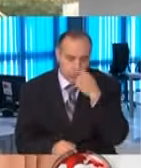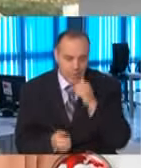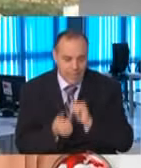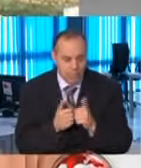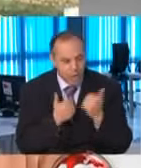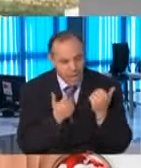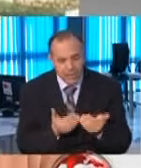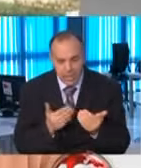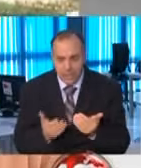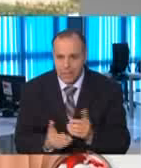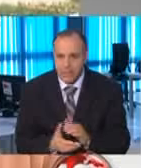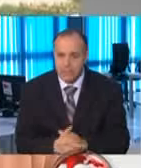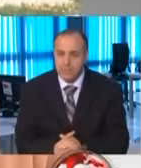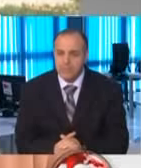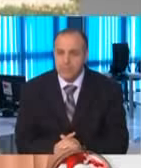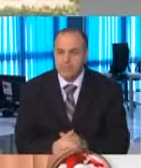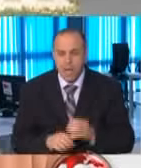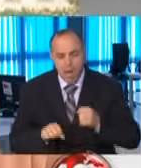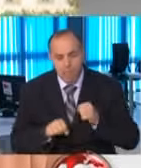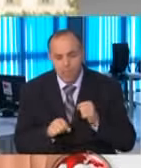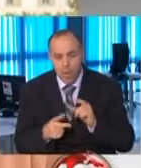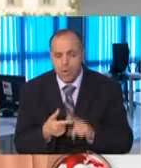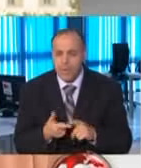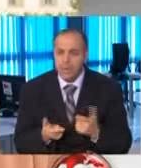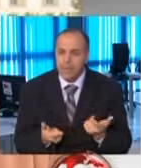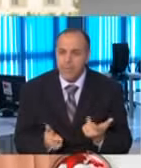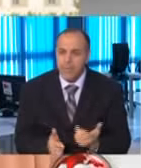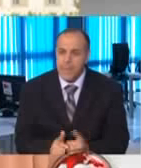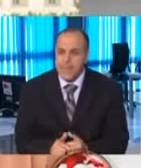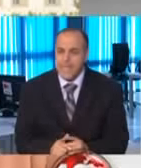الرياضية في الكيك بوكسينج وفي